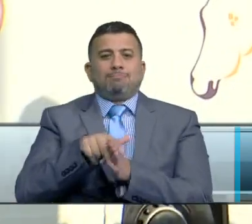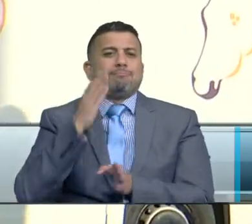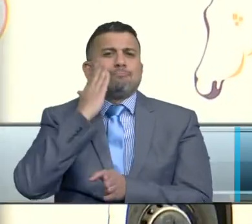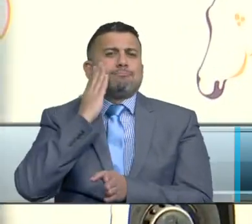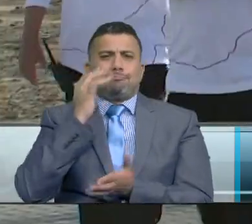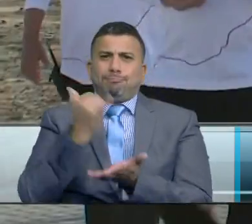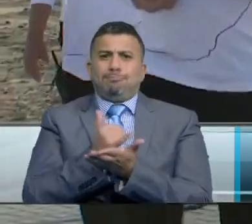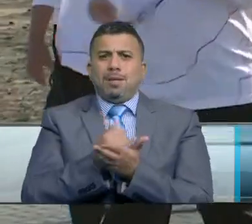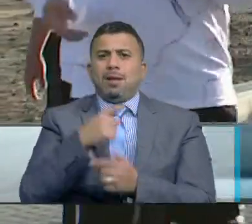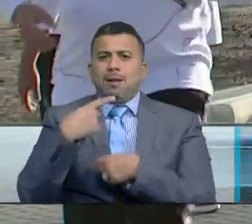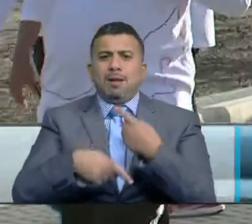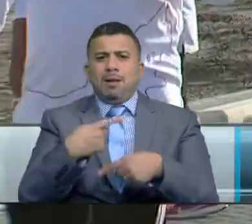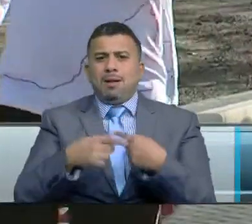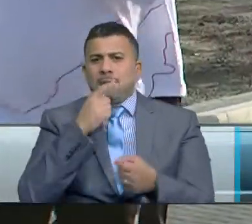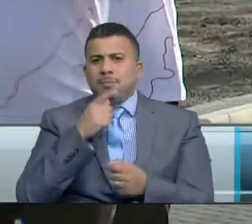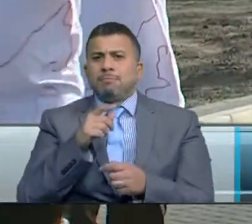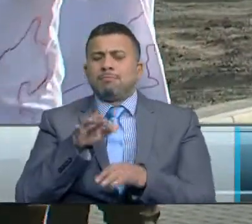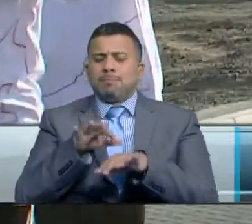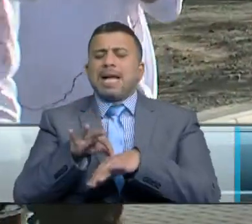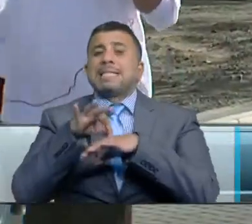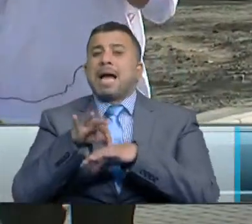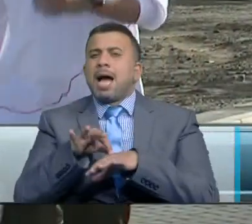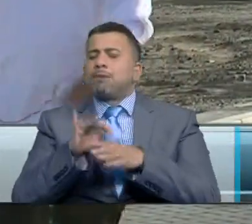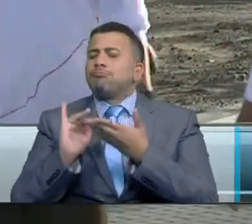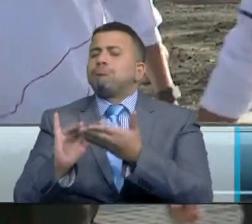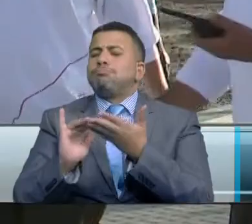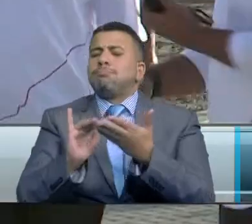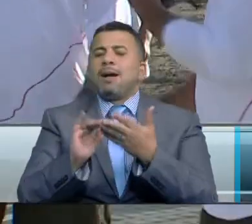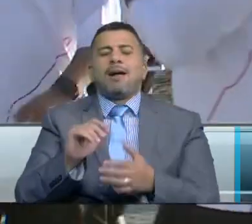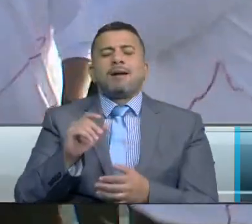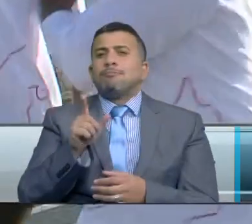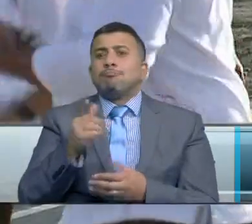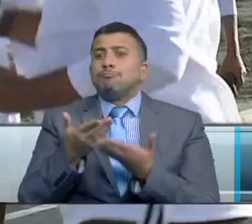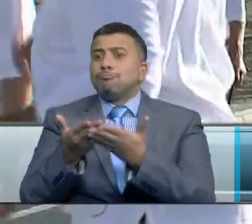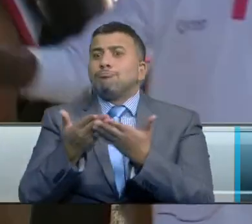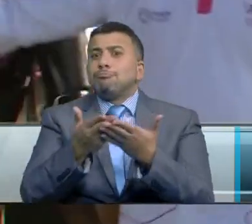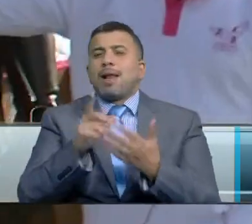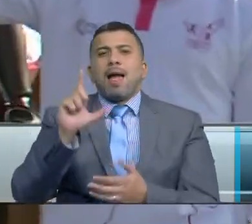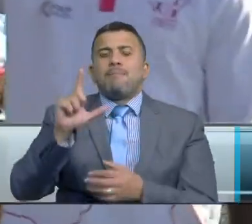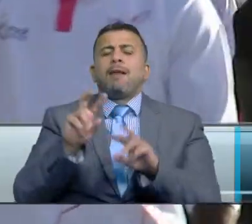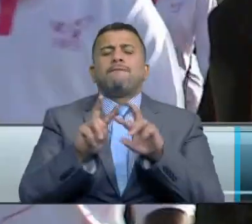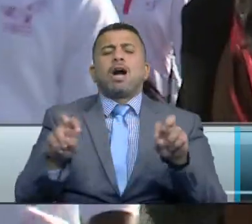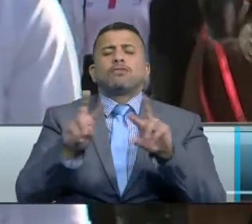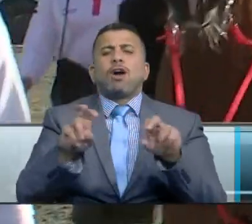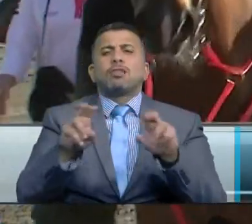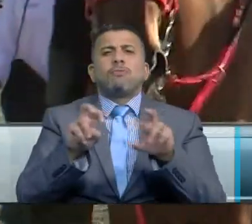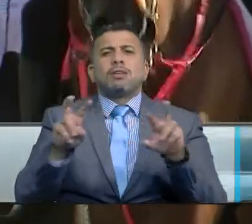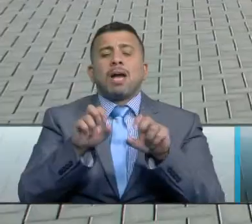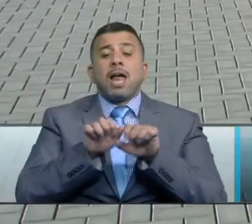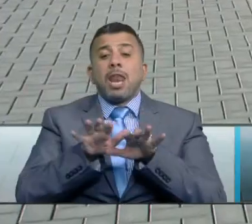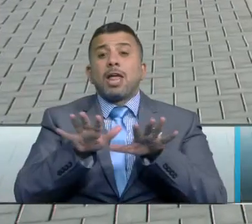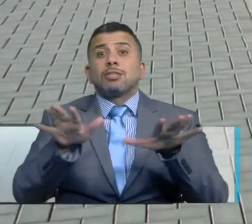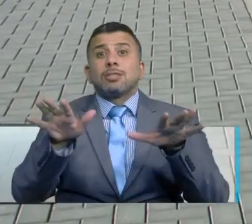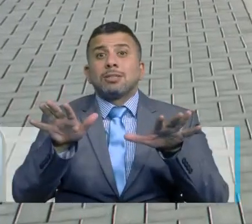الوردية، تواصل الحملة وبخطى إنسانية زرع الأمل وتقديم الفحوصات ونشر